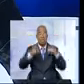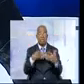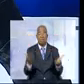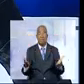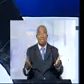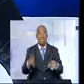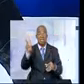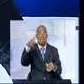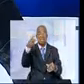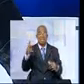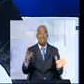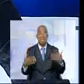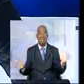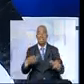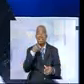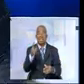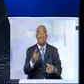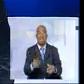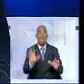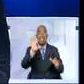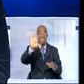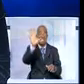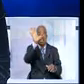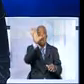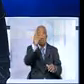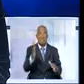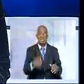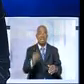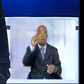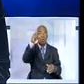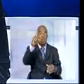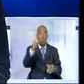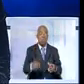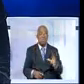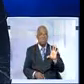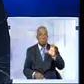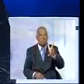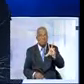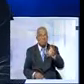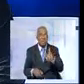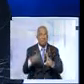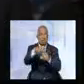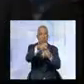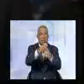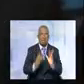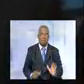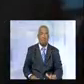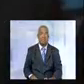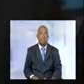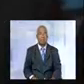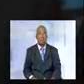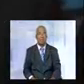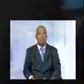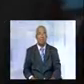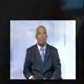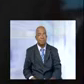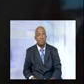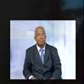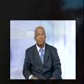que 5 terroristes ont été tués par balle et 11 suspects sont en détention. Regardez.